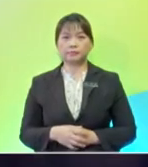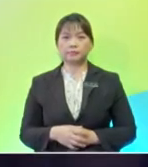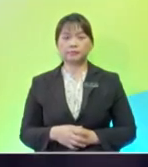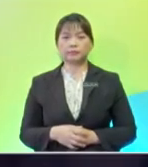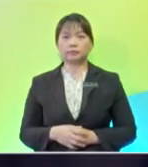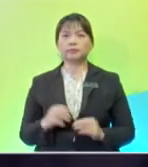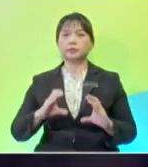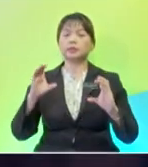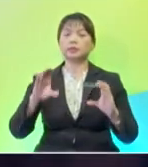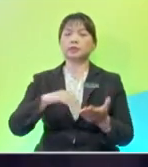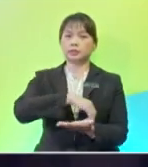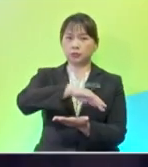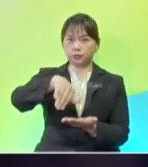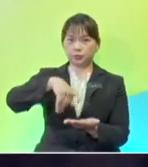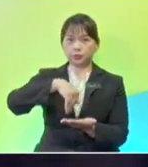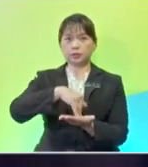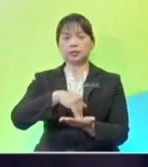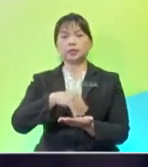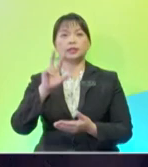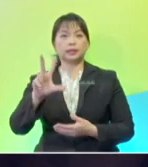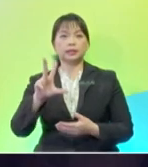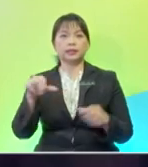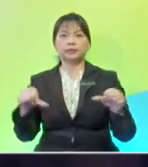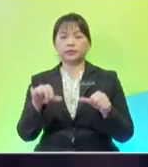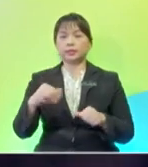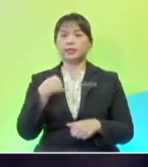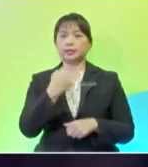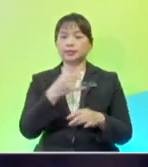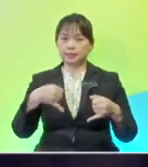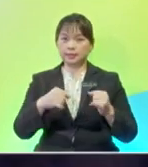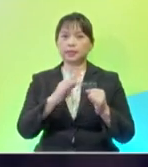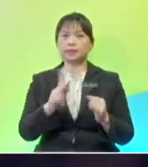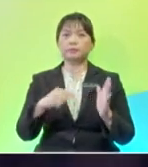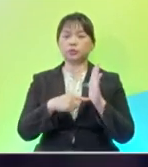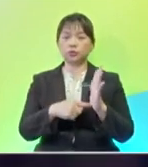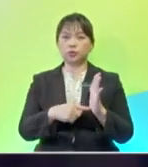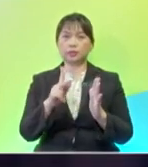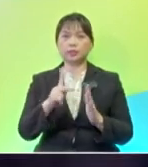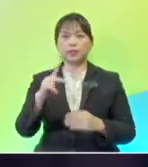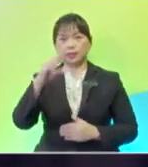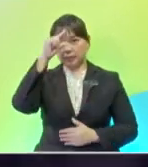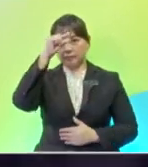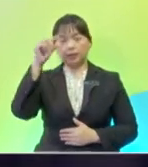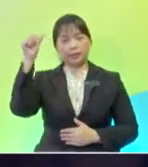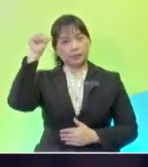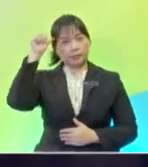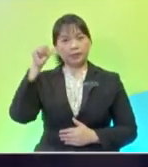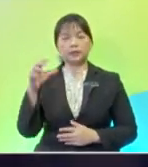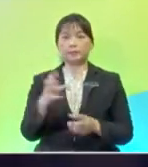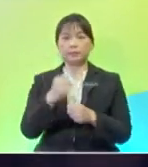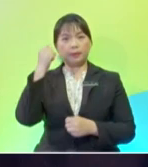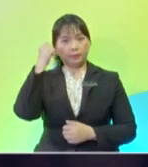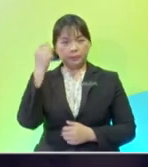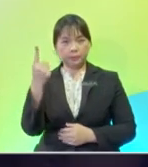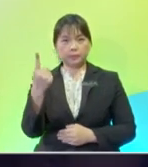keseluruhan tiga-tiganya kita jalankan menunjukkan Bagaimana dapat memahami